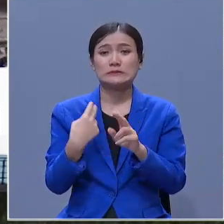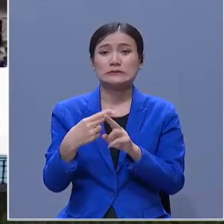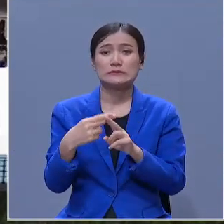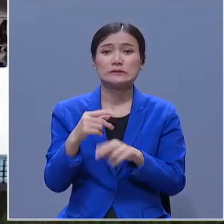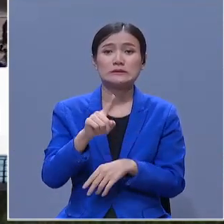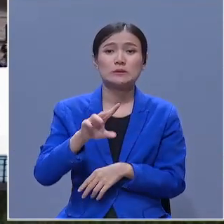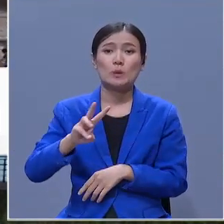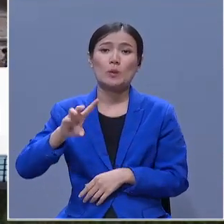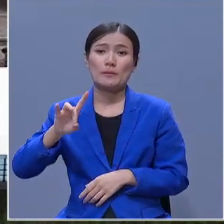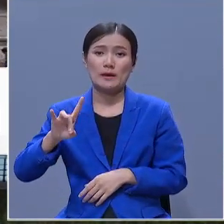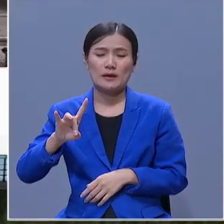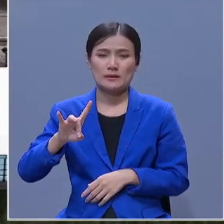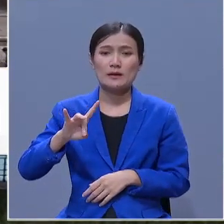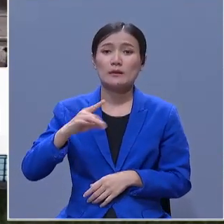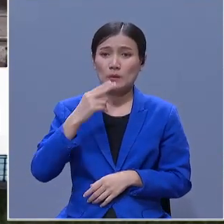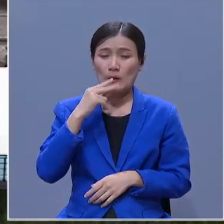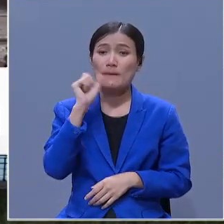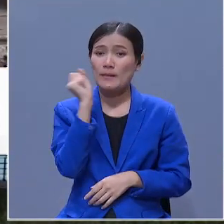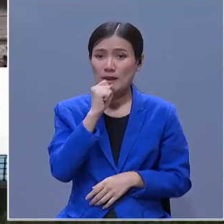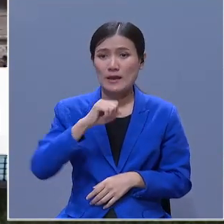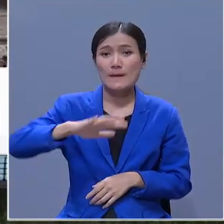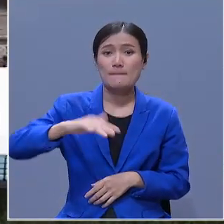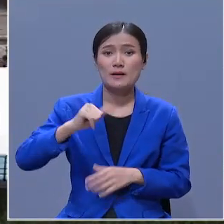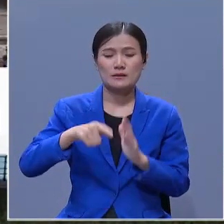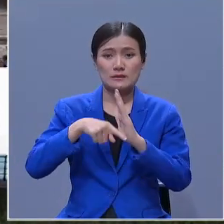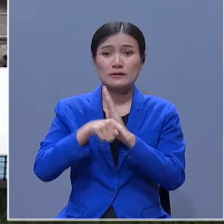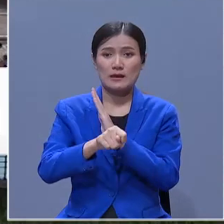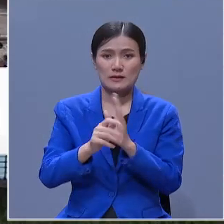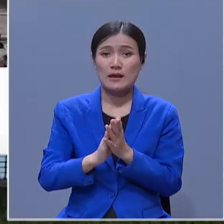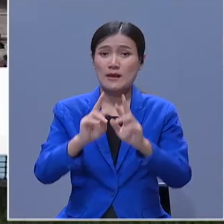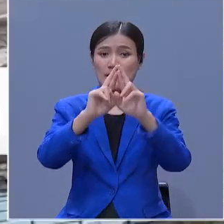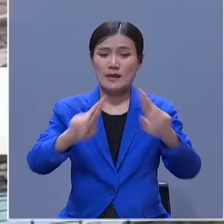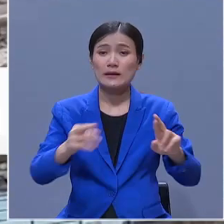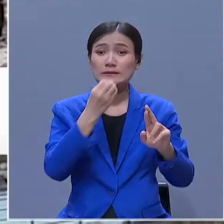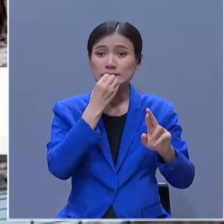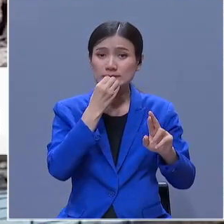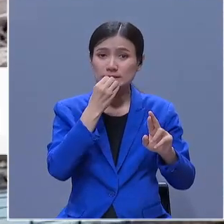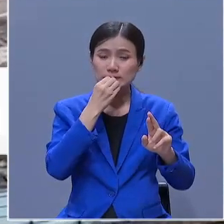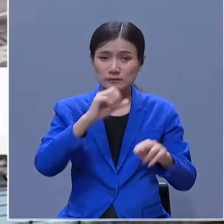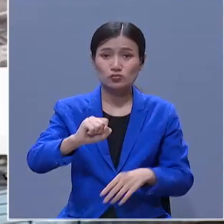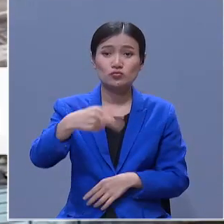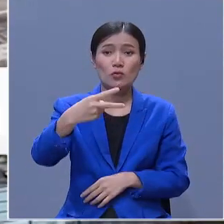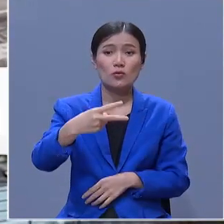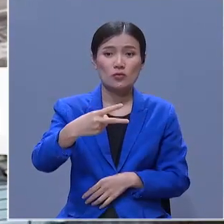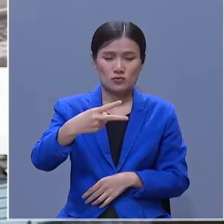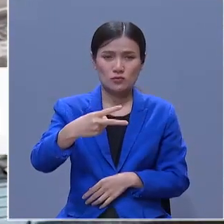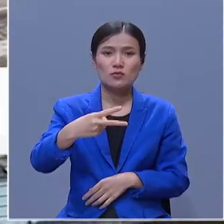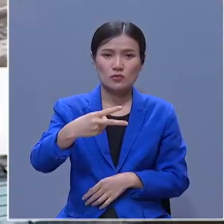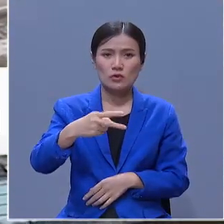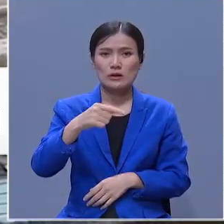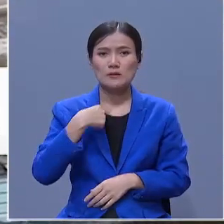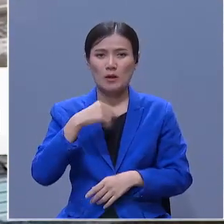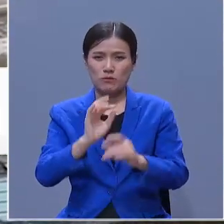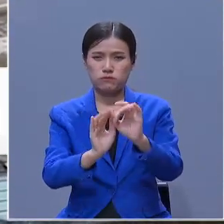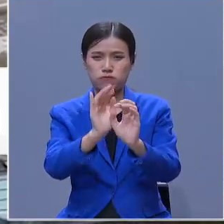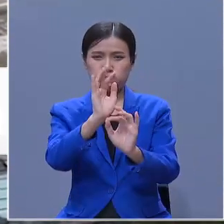ครับตั้งอยู่ใจกลางอำเภอเมืองจังหวัดตราดซึ่งลักษณะของร้านเนี่ยจะเป็นร้านอาหารอาคาร2ชั้นนะครับก็จะมีกลุ่มควันสีด